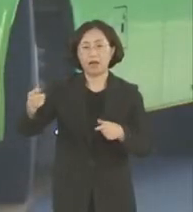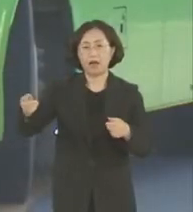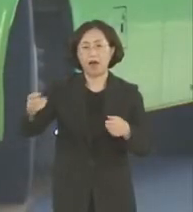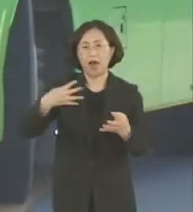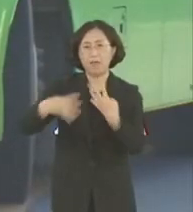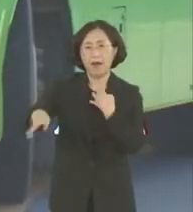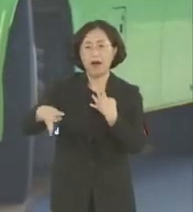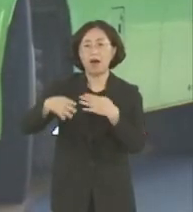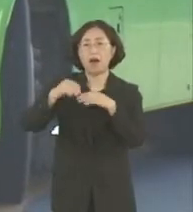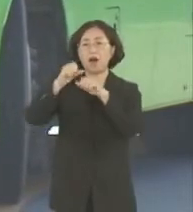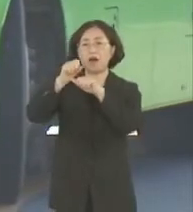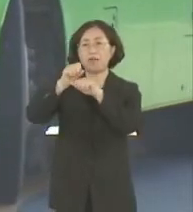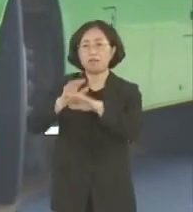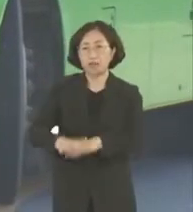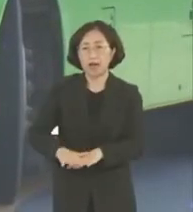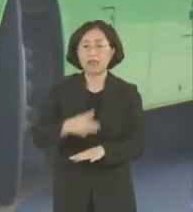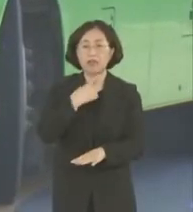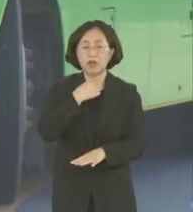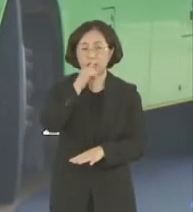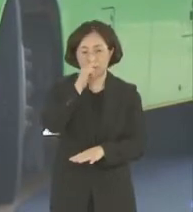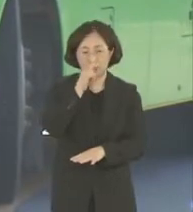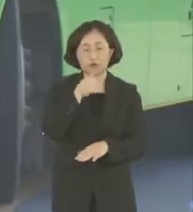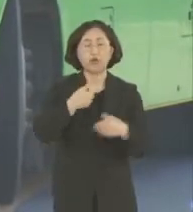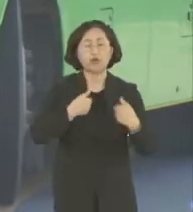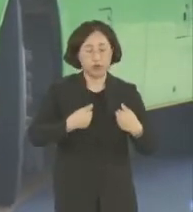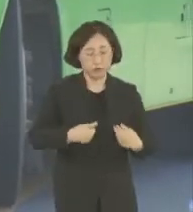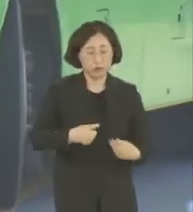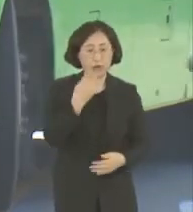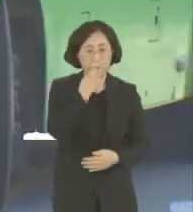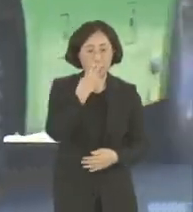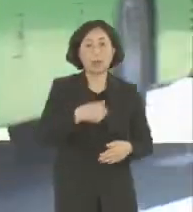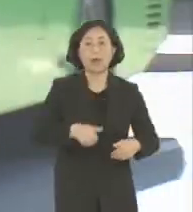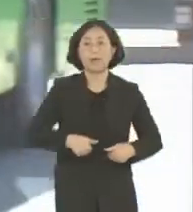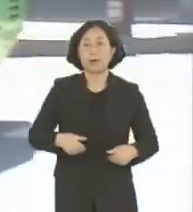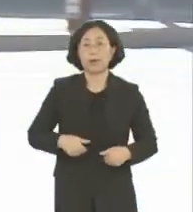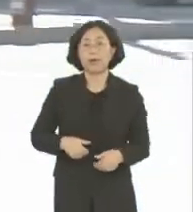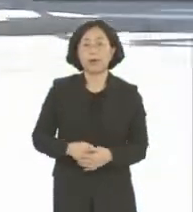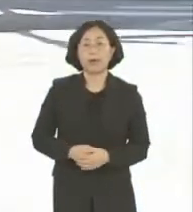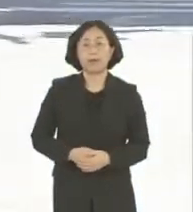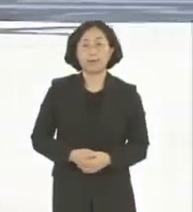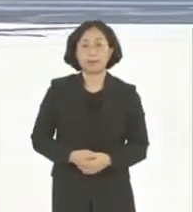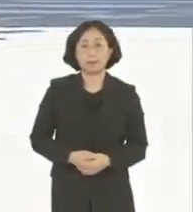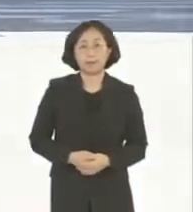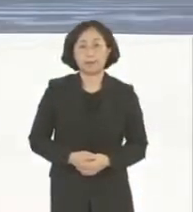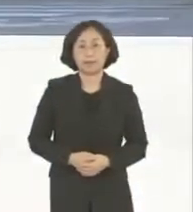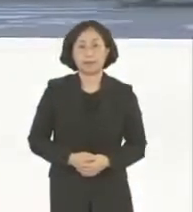전례가 있어서 절차 하나하나에 신중을 기하고 있습니다. TJB 강진원입니다.